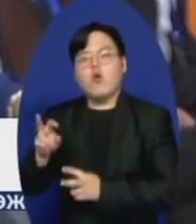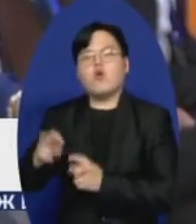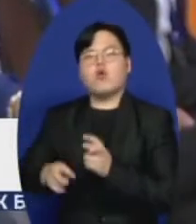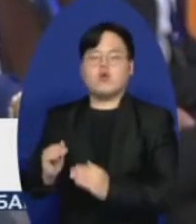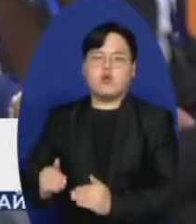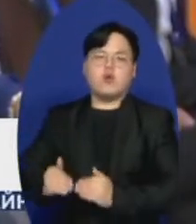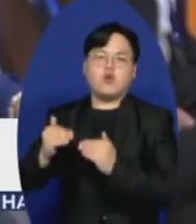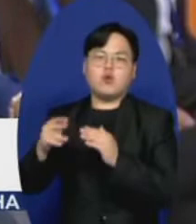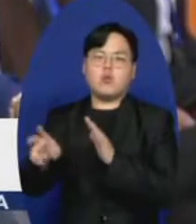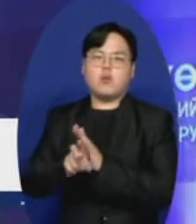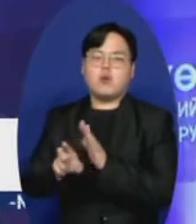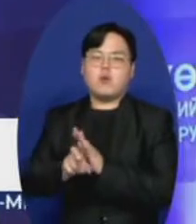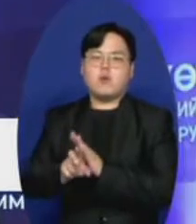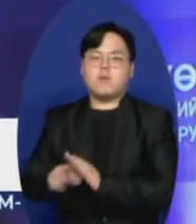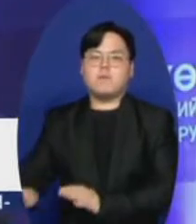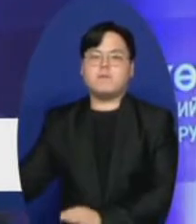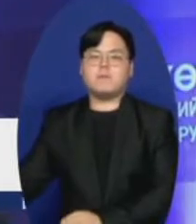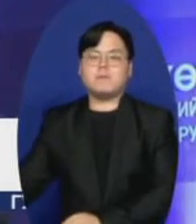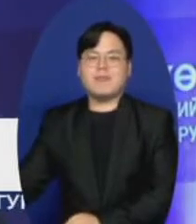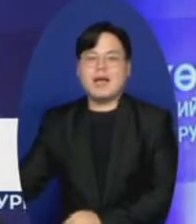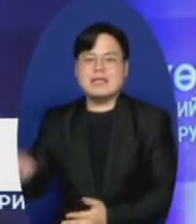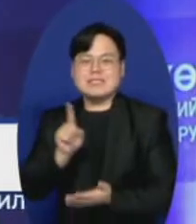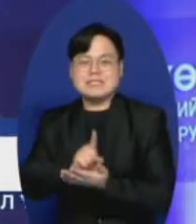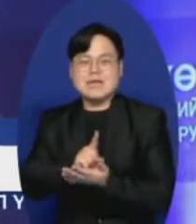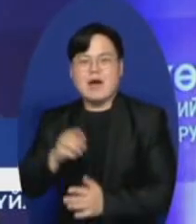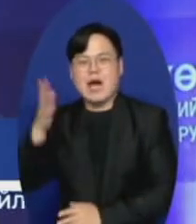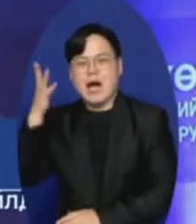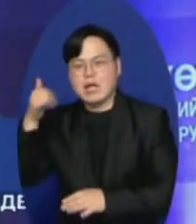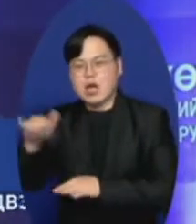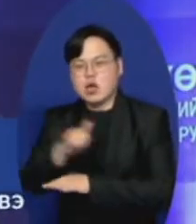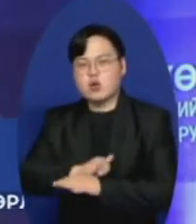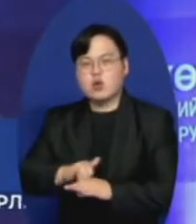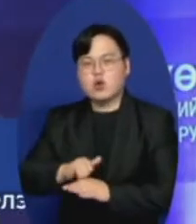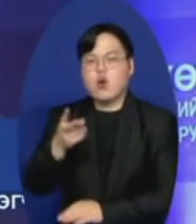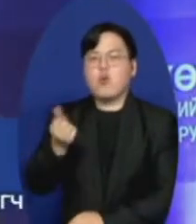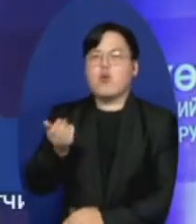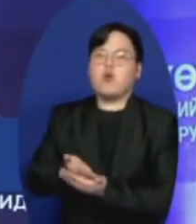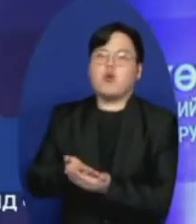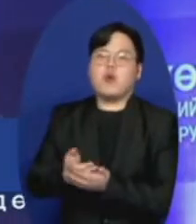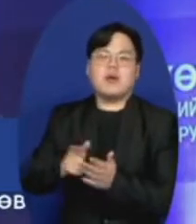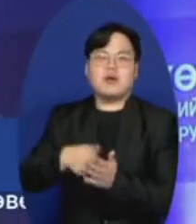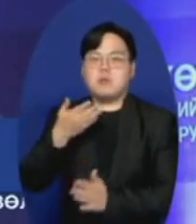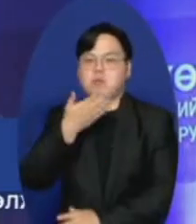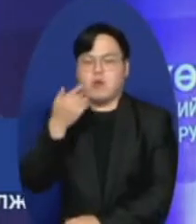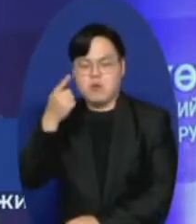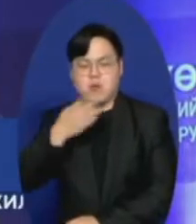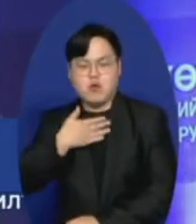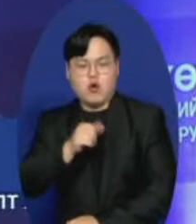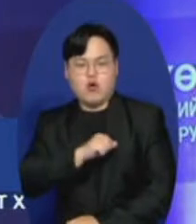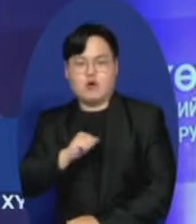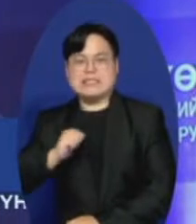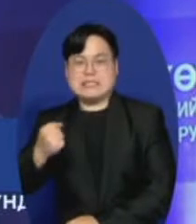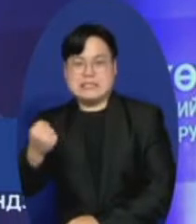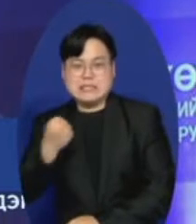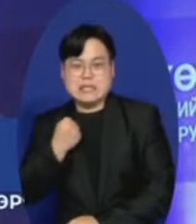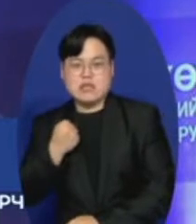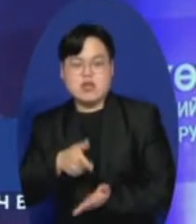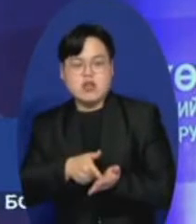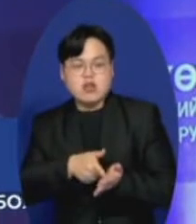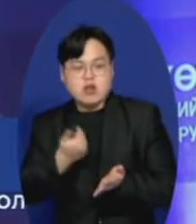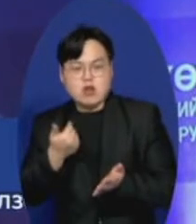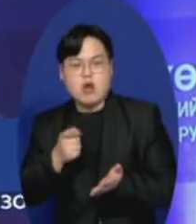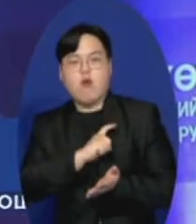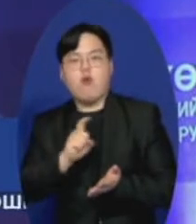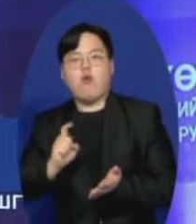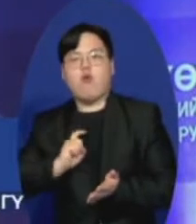шийдлээ энэ формаас олжээ. Заавал гадны дотны том хөрөнгө оруулалт хүлээхэн оронд дотоод нөөц болцоогоор нь шаардлагатай юм нь